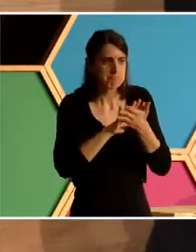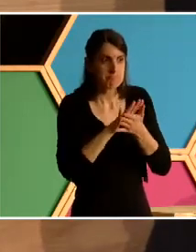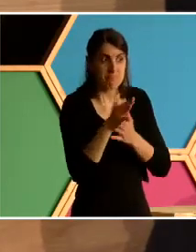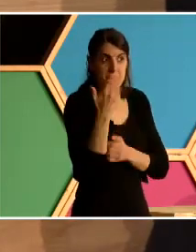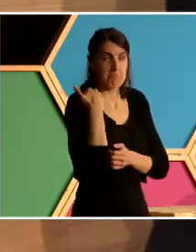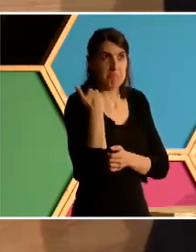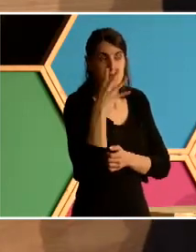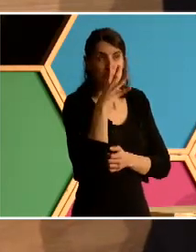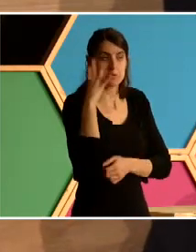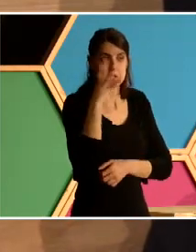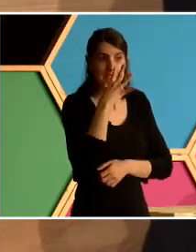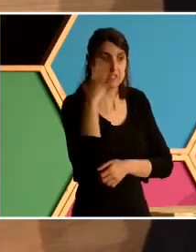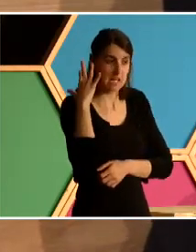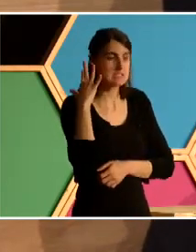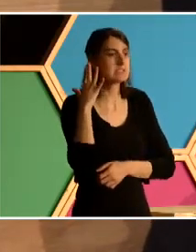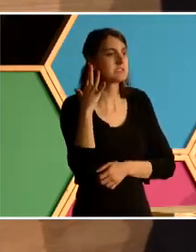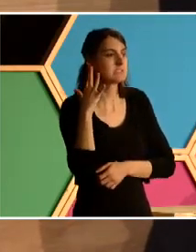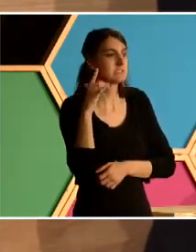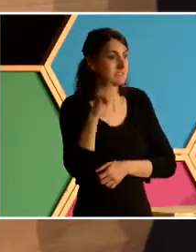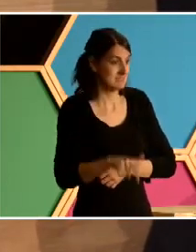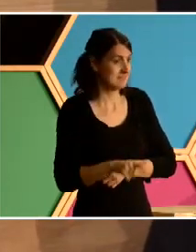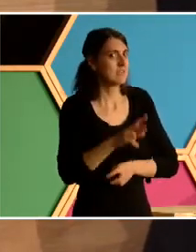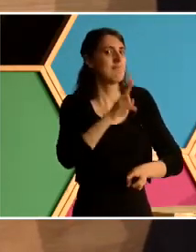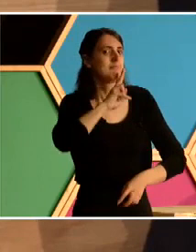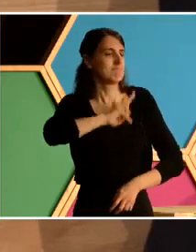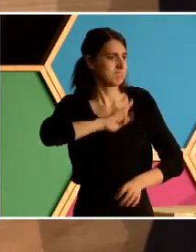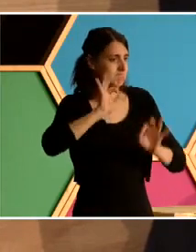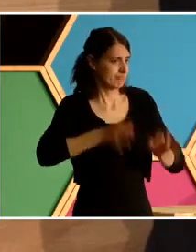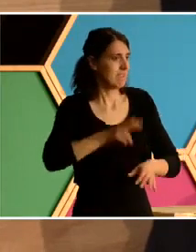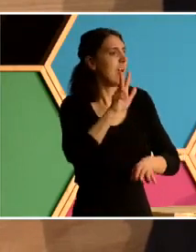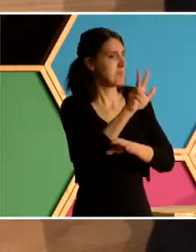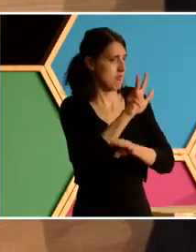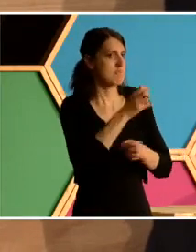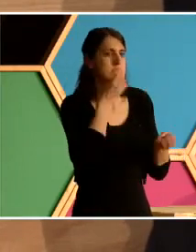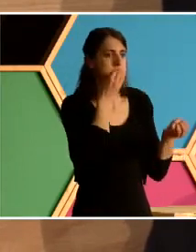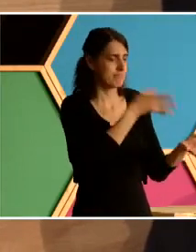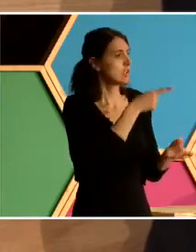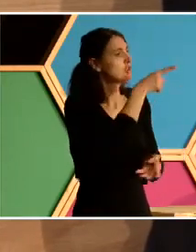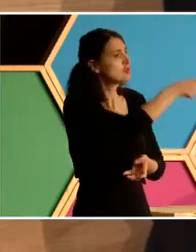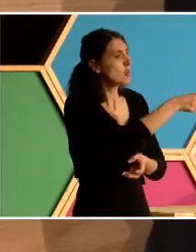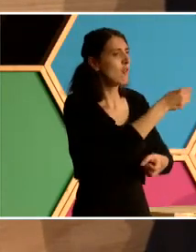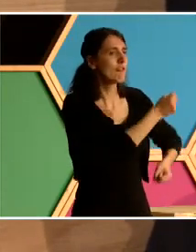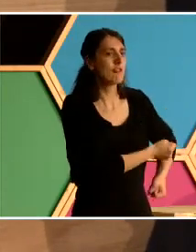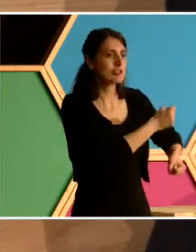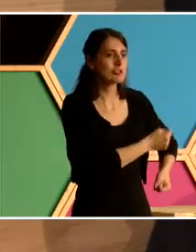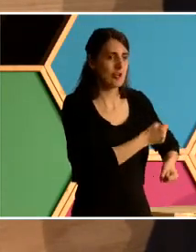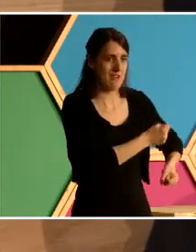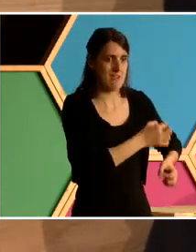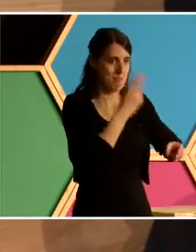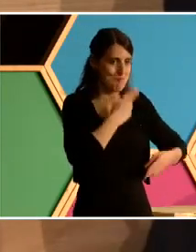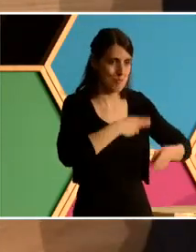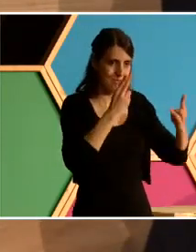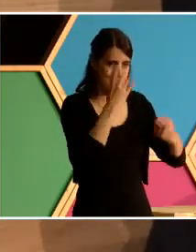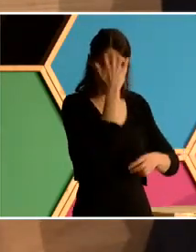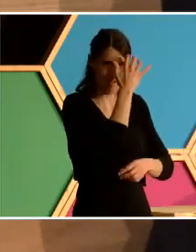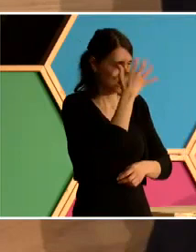anys, deu fer 4 o 5 anys, aquesta noia va rebre la resposta del grup d'advocats. Ella no podia ser funcionària de l'administració americana perquè, mira per